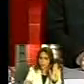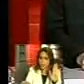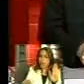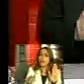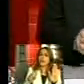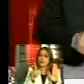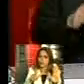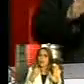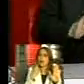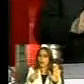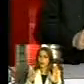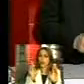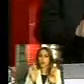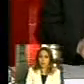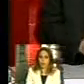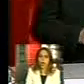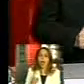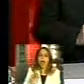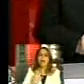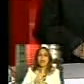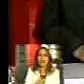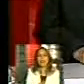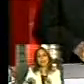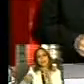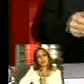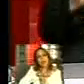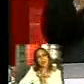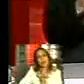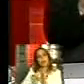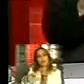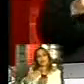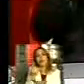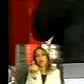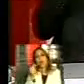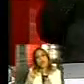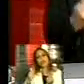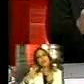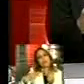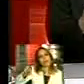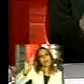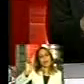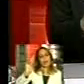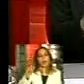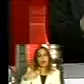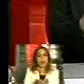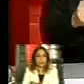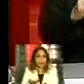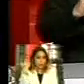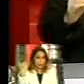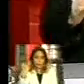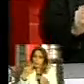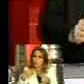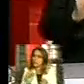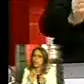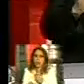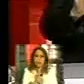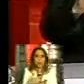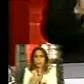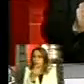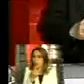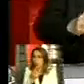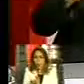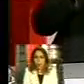7 מיליון, אבל יש סנקציה, אתה יעלה לך יותר. הצעה הקודמת לא אפשרה לך לשלם את הסכומים האלו, שזה יום ולילה. אם